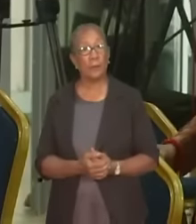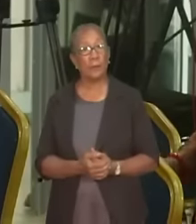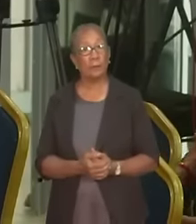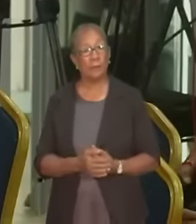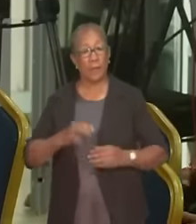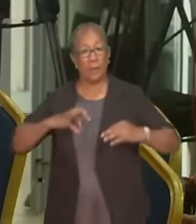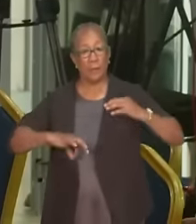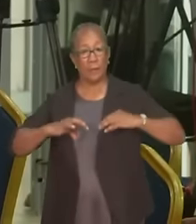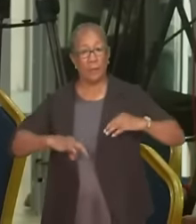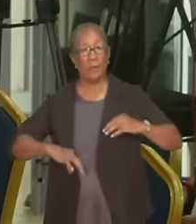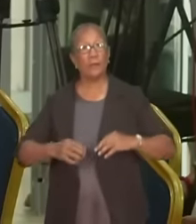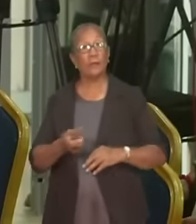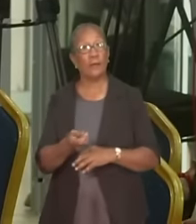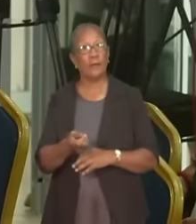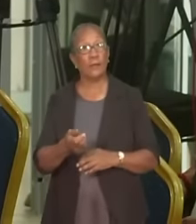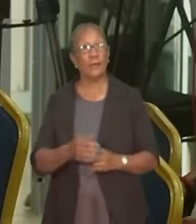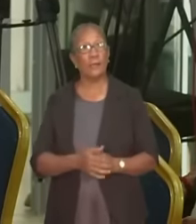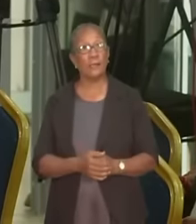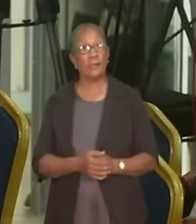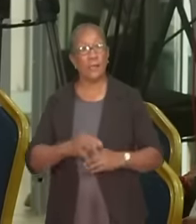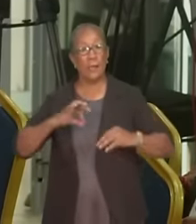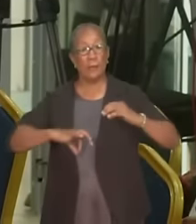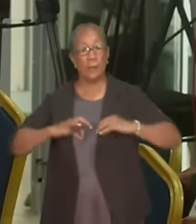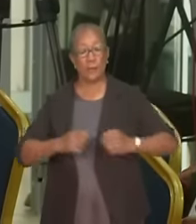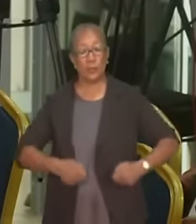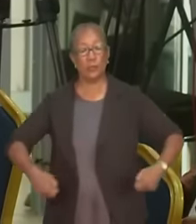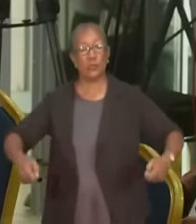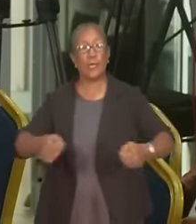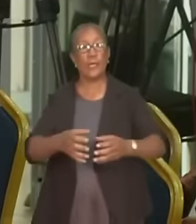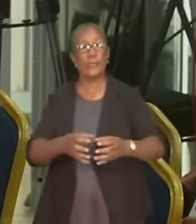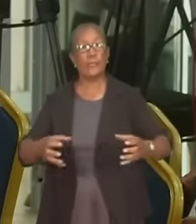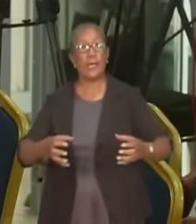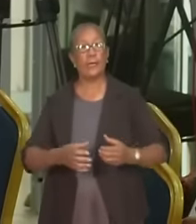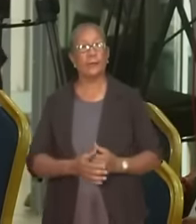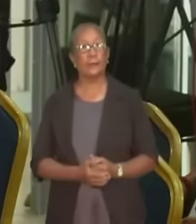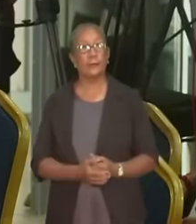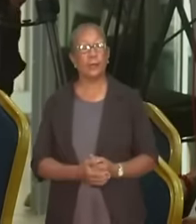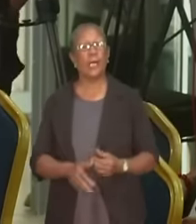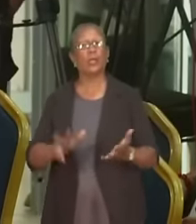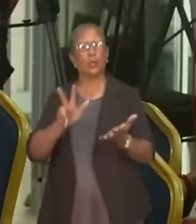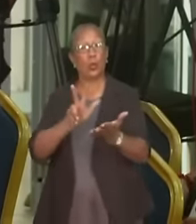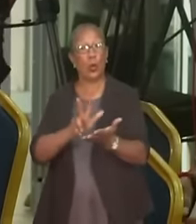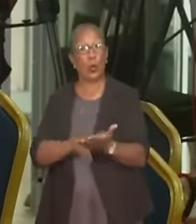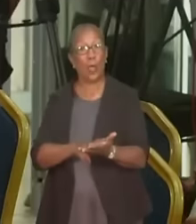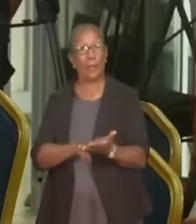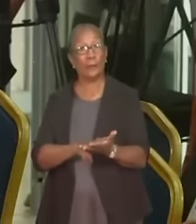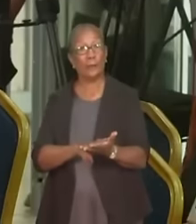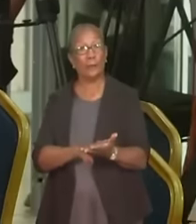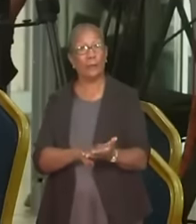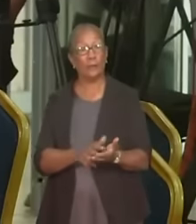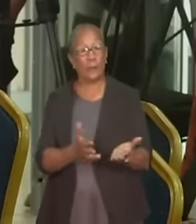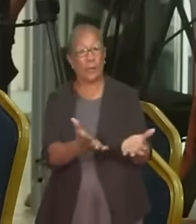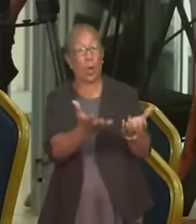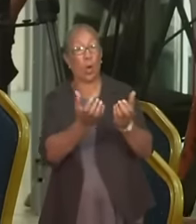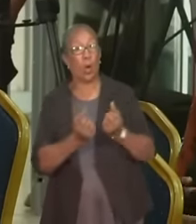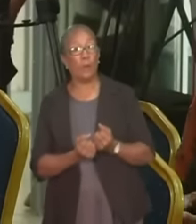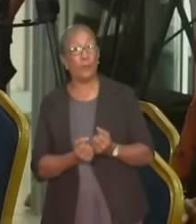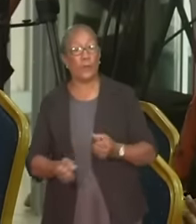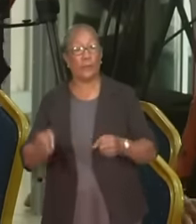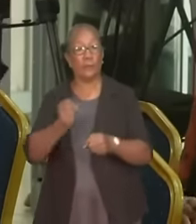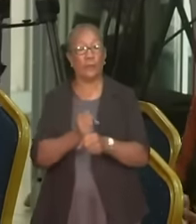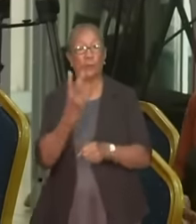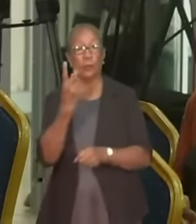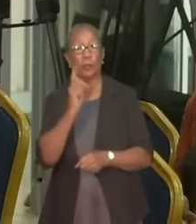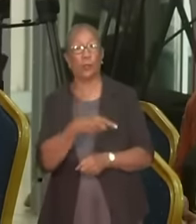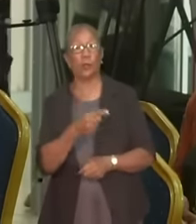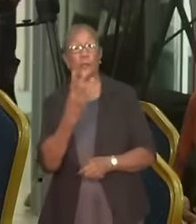Minister van Financiën is er niet, dus minister Sociale Zaken. De wet opvanginstellingen